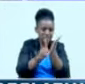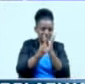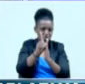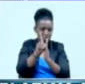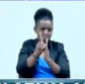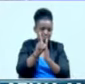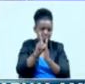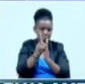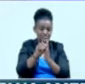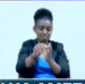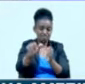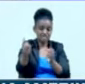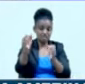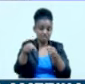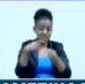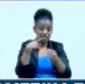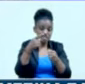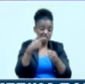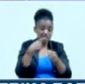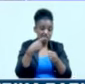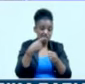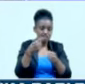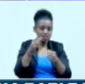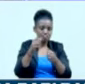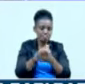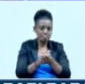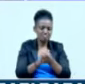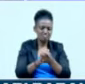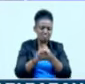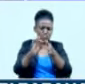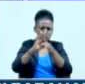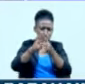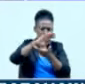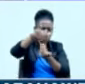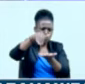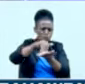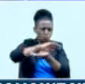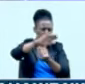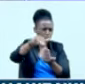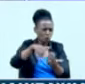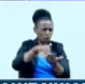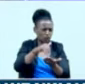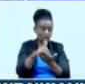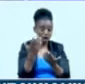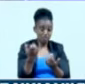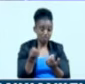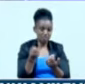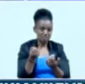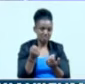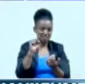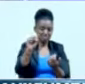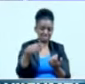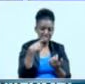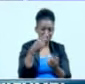iterambere. Ikindi isomo umuntu yavuga ni ugukorana kw'inzego zose. Iki cyorezo ntabwo wavuga yuko